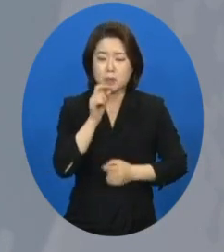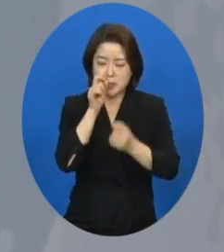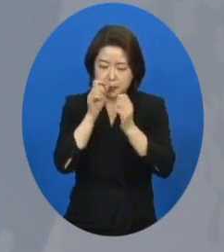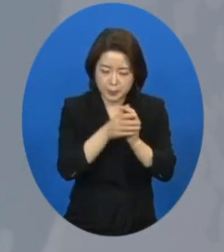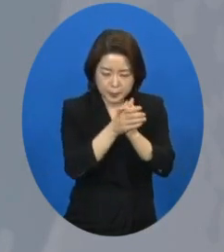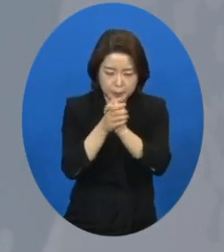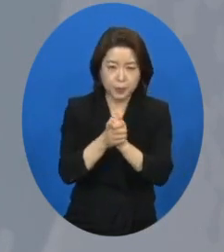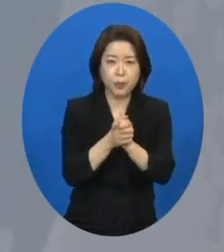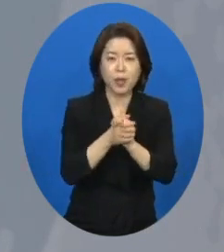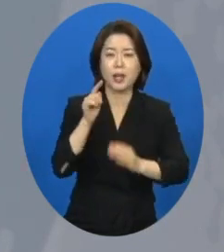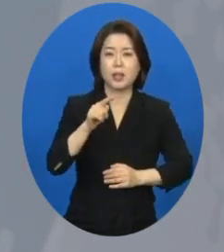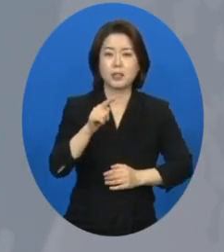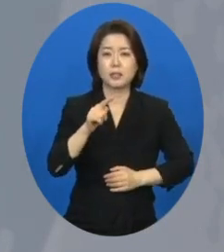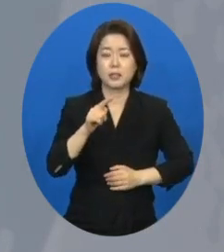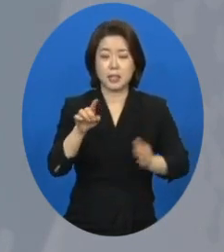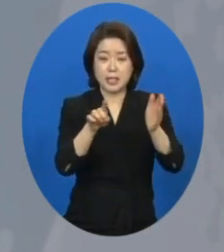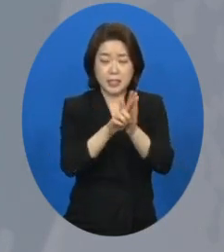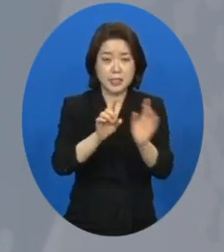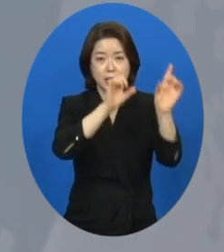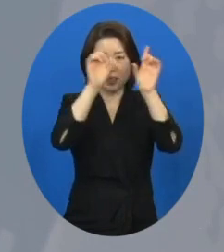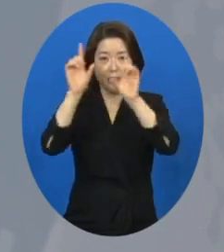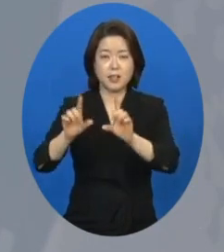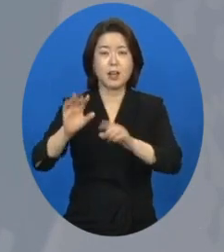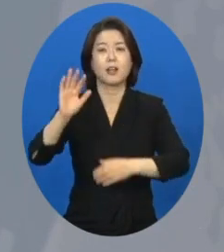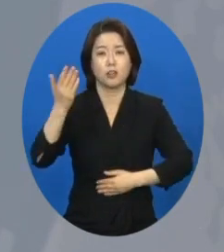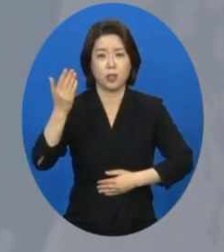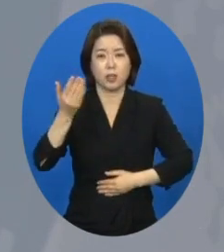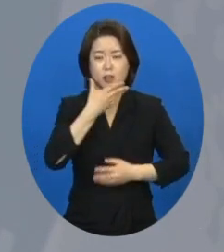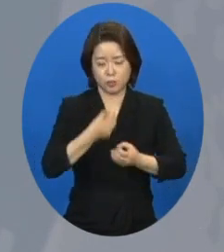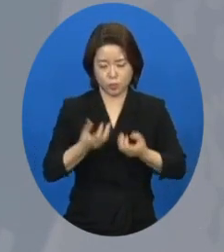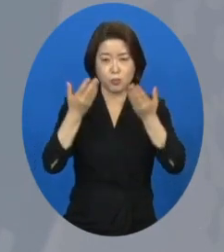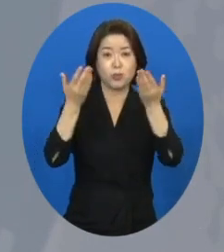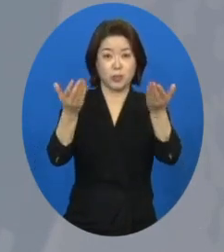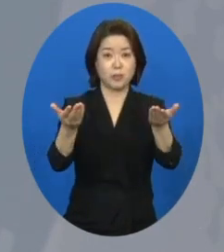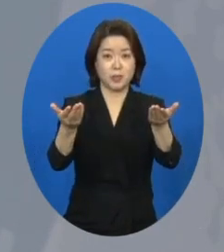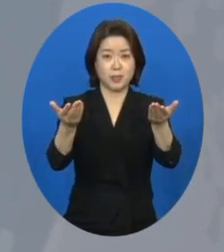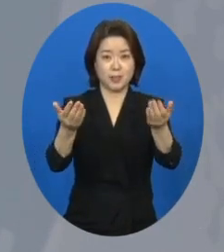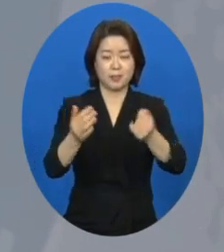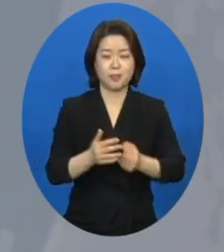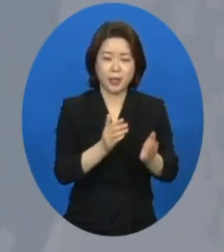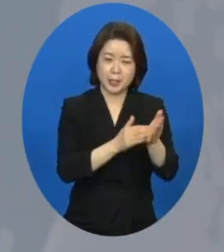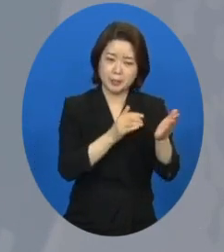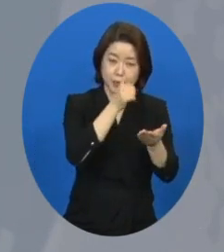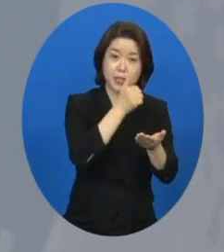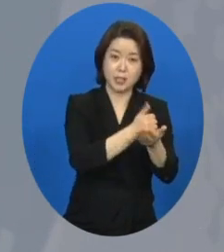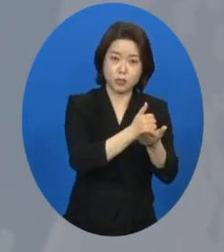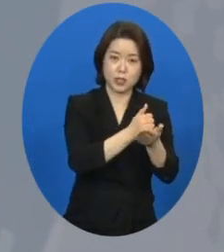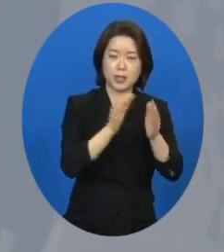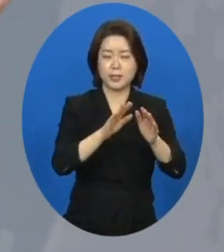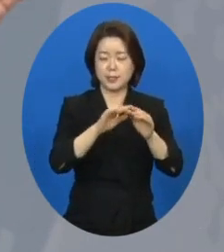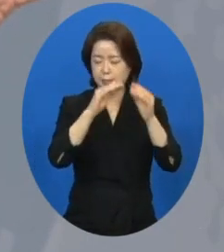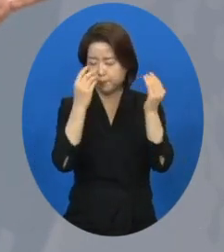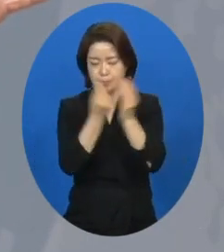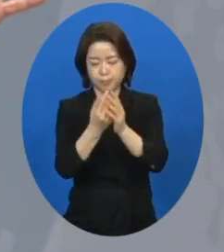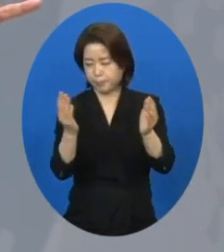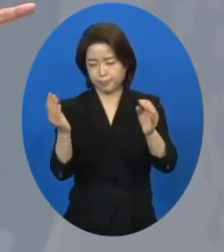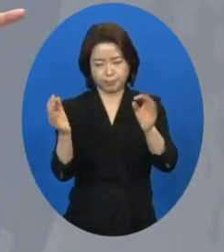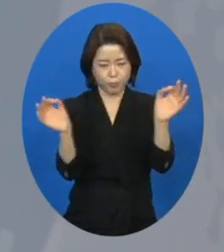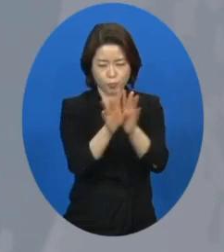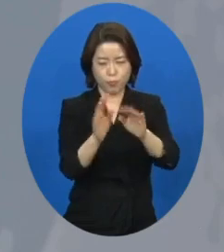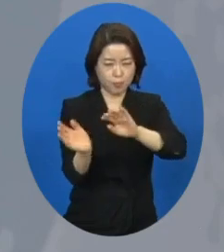동행하는 그 신앙의 삶을 살게 되기를 축복합니다. 은밀한 죄는 이제는 완전히 청산이